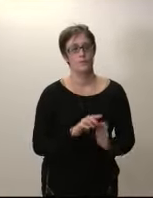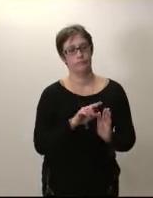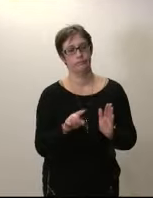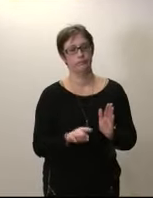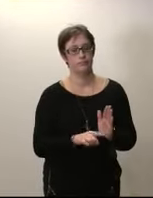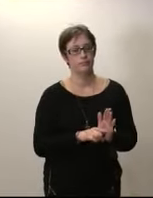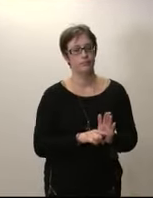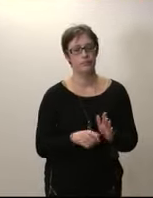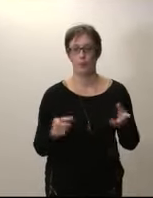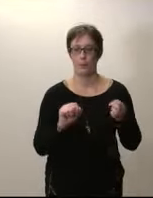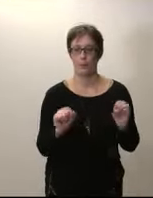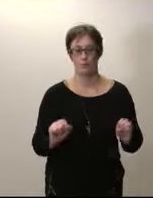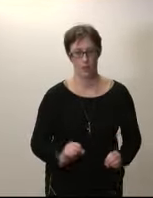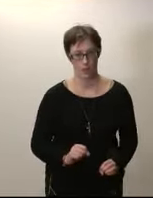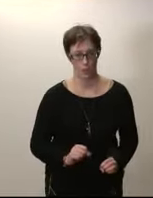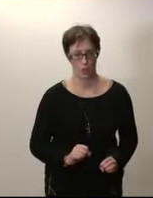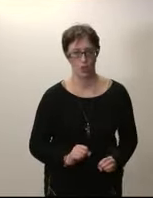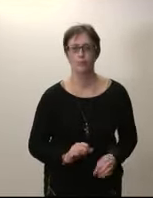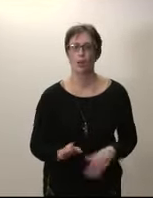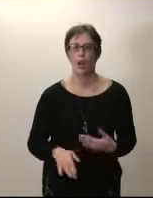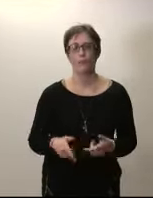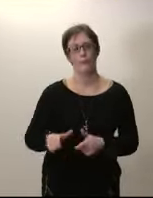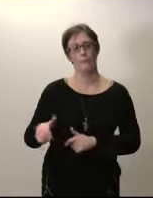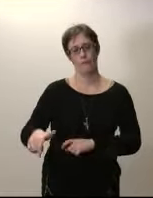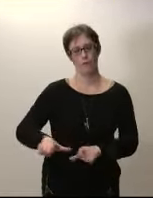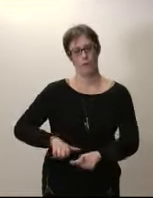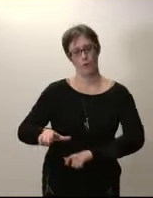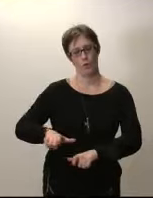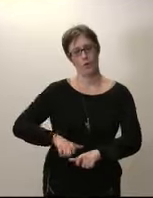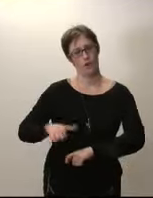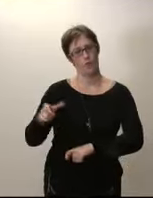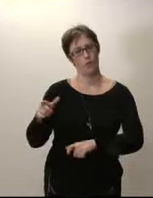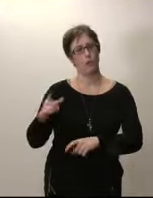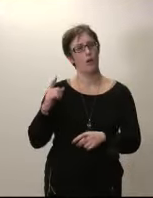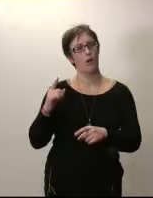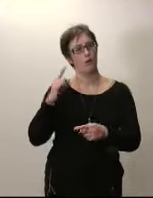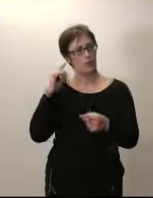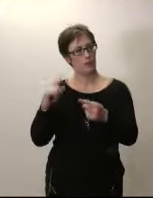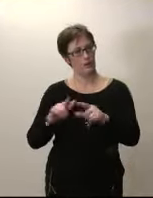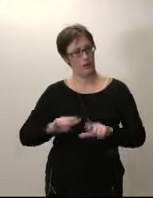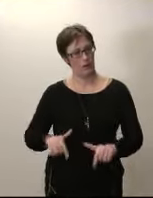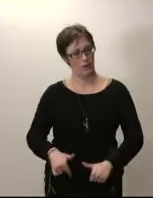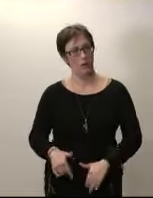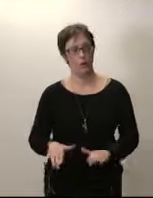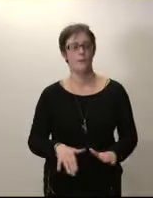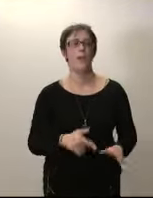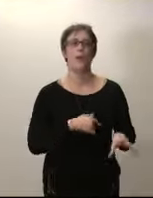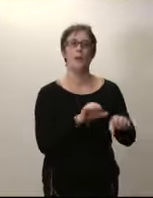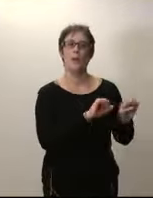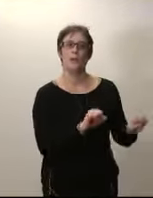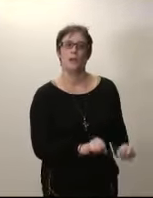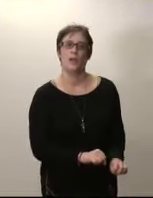ma collègue Pauline Lapointe-Zordan pour les écoles, mais si vous voulez, là, lorsqu'on choisit